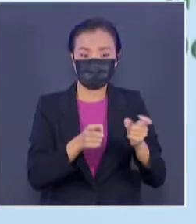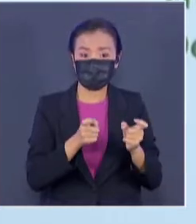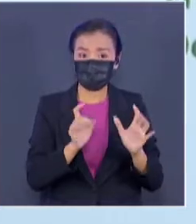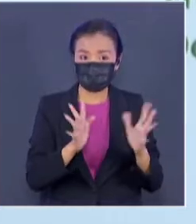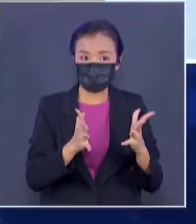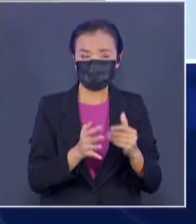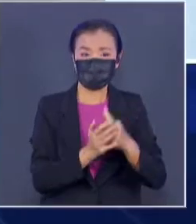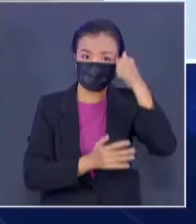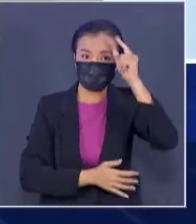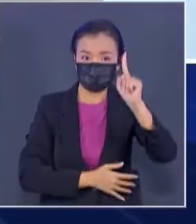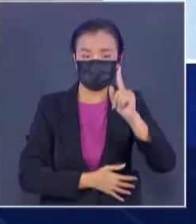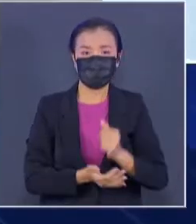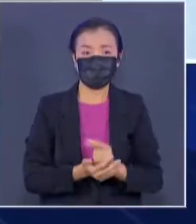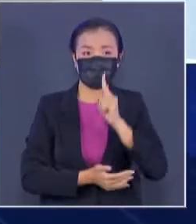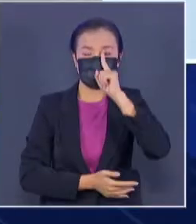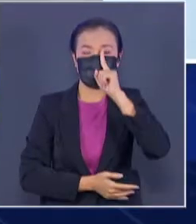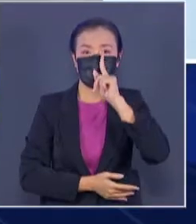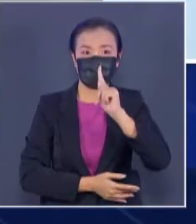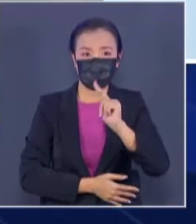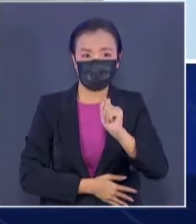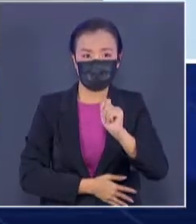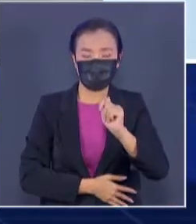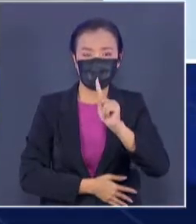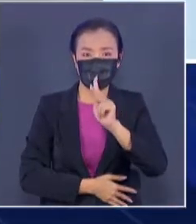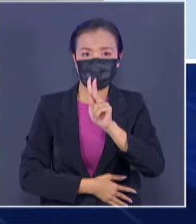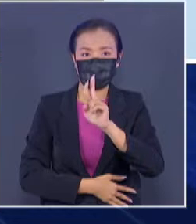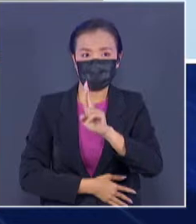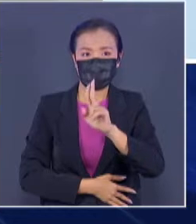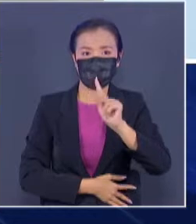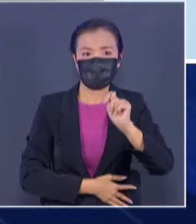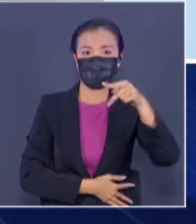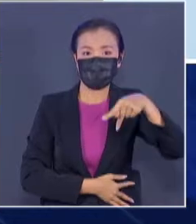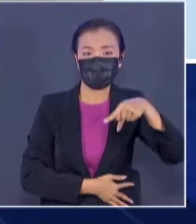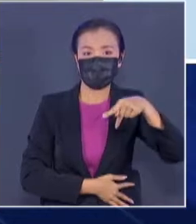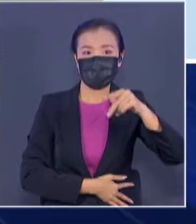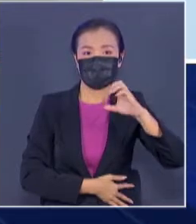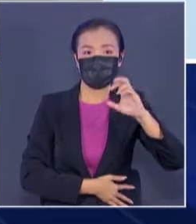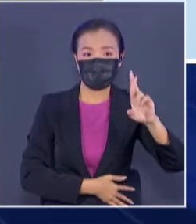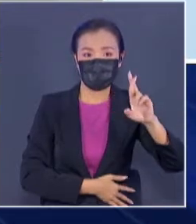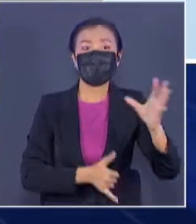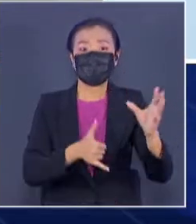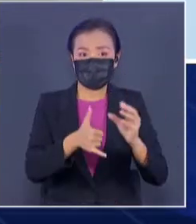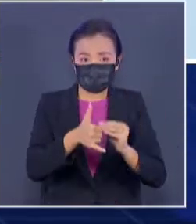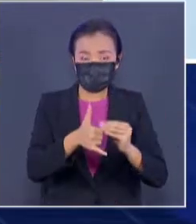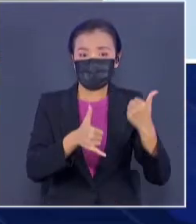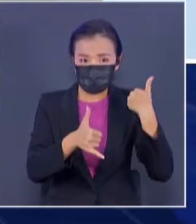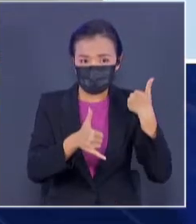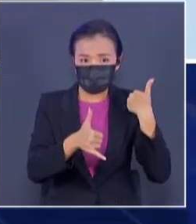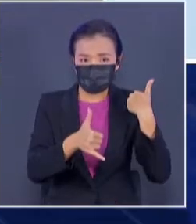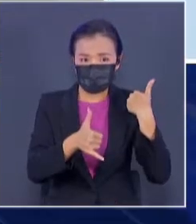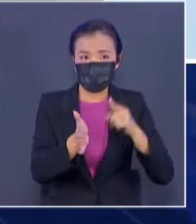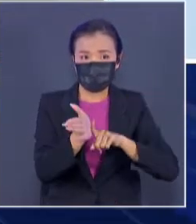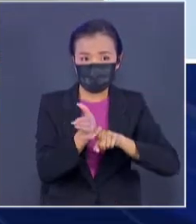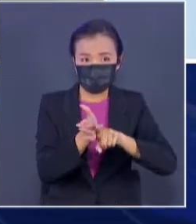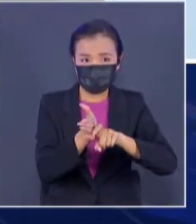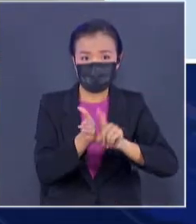แล้วก็ทำการตรวจ RT-PCR ปรากฏว่า RT-PCR ตอนที่เข้ามาเนี่ยนะครับพบว่าติดเชื้อโควิด-19 สายพันธุ์โอไม